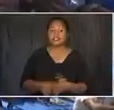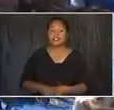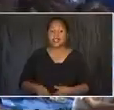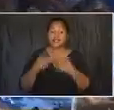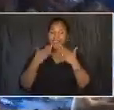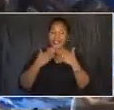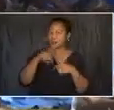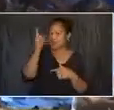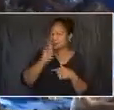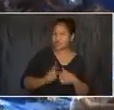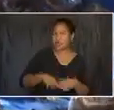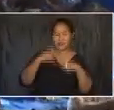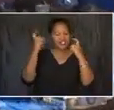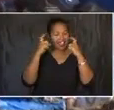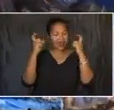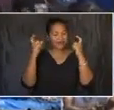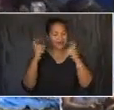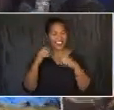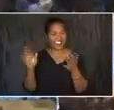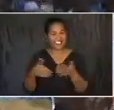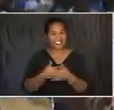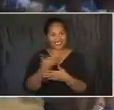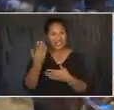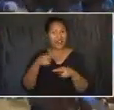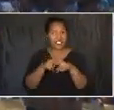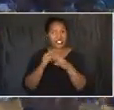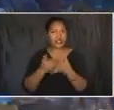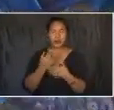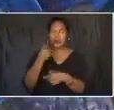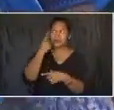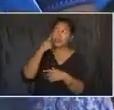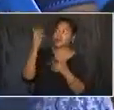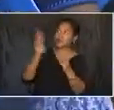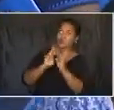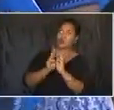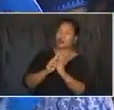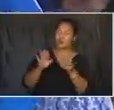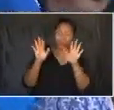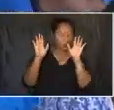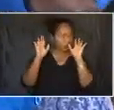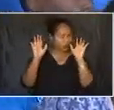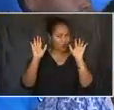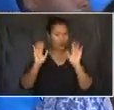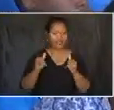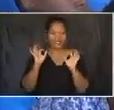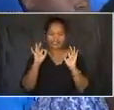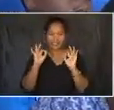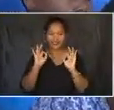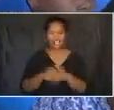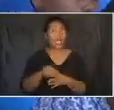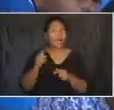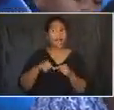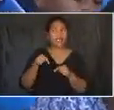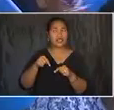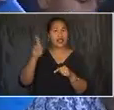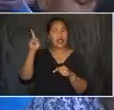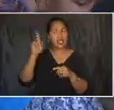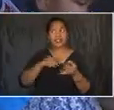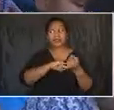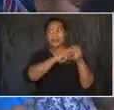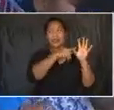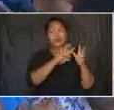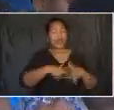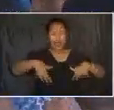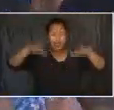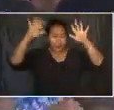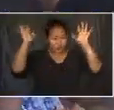हैं। Ena rarango na Prince Charles Park uradangan rakitongo kasambau to tokan dina ya maina toka launi nonda banua na matakani kuwa na binuda era